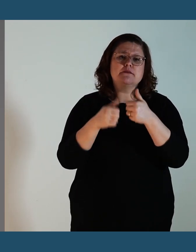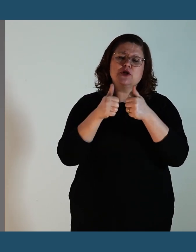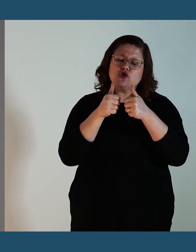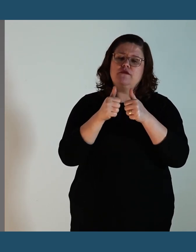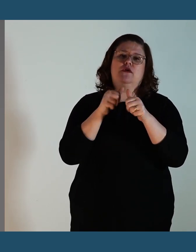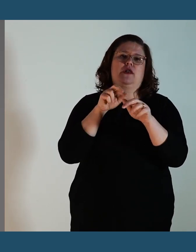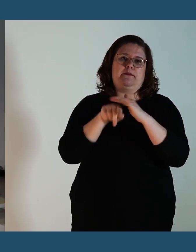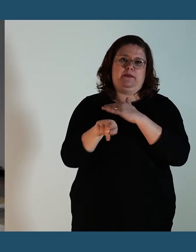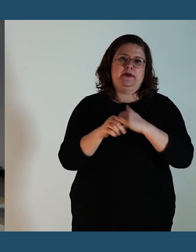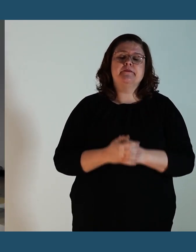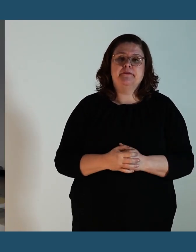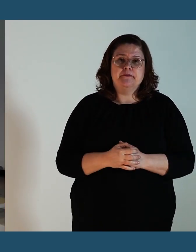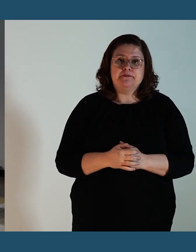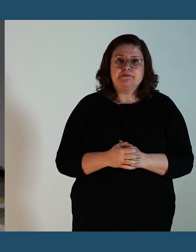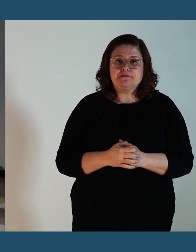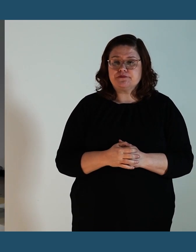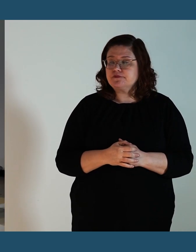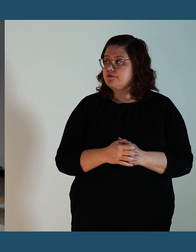menisi läpi.